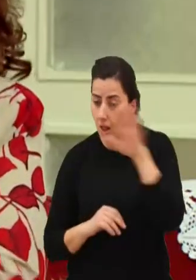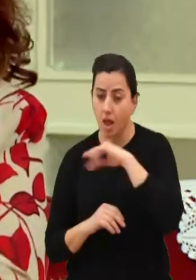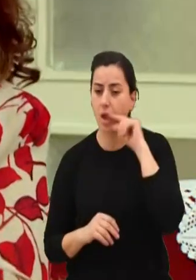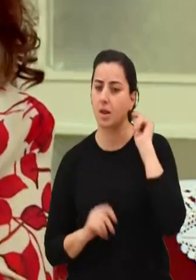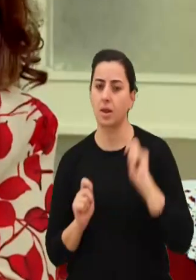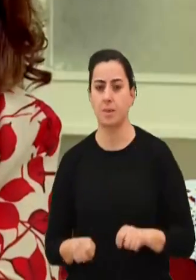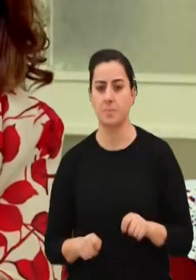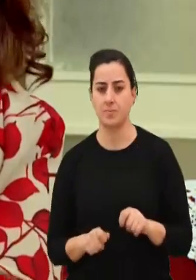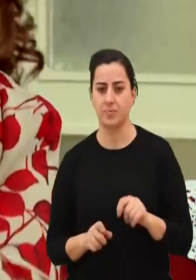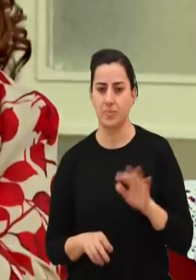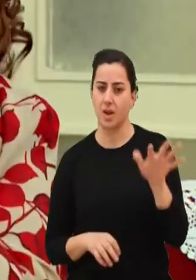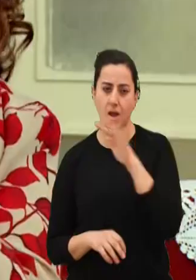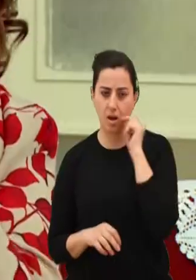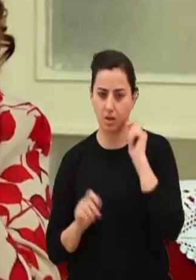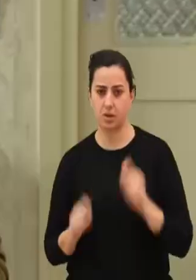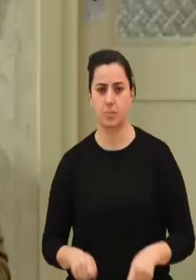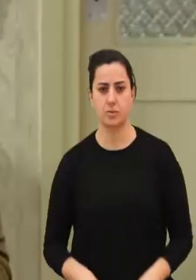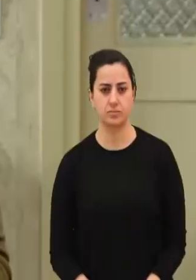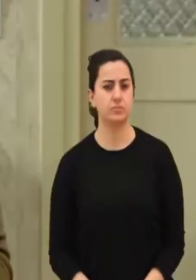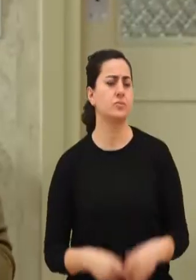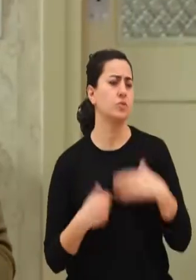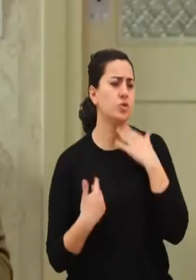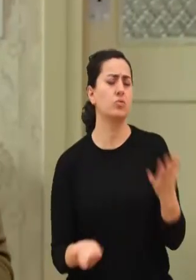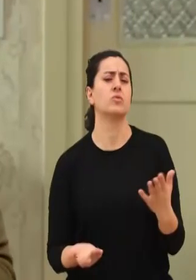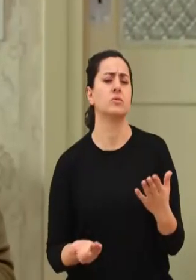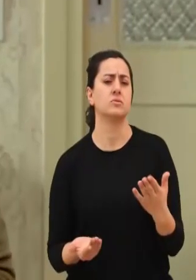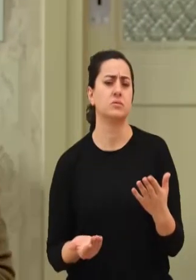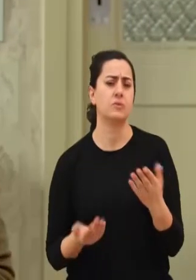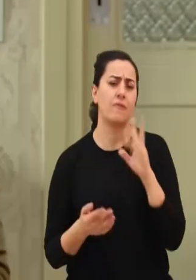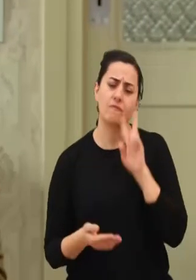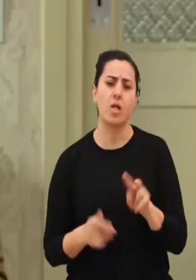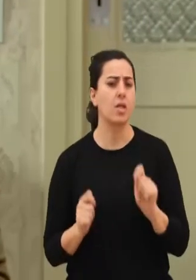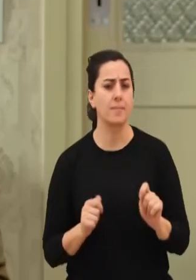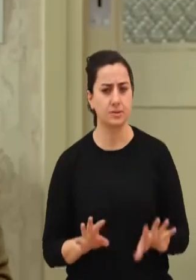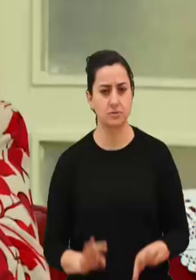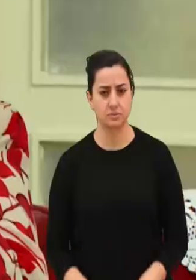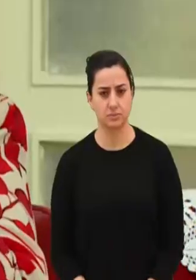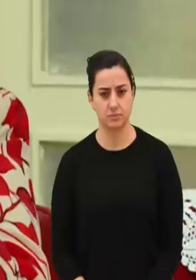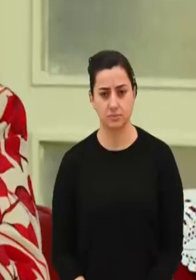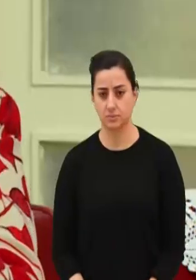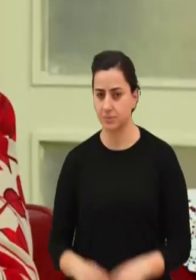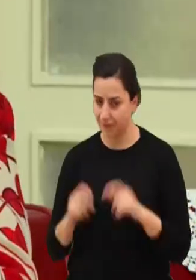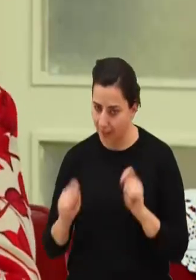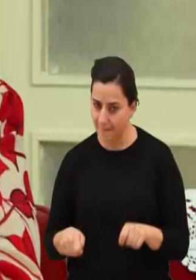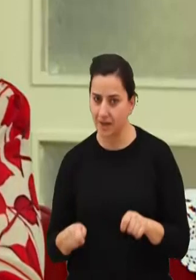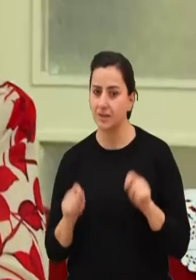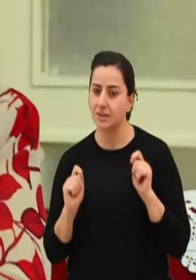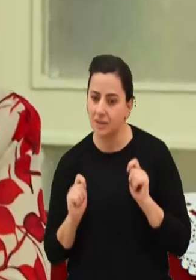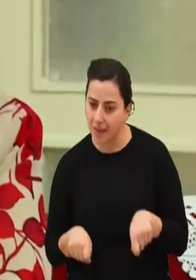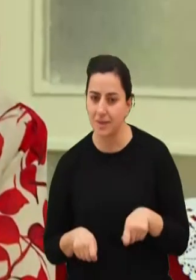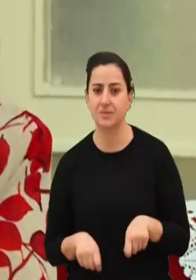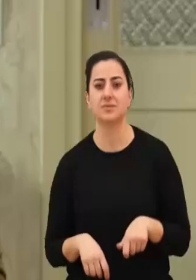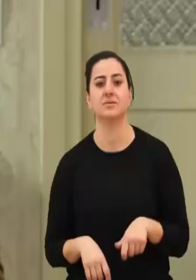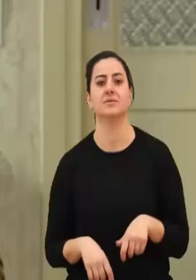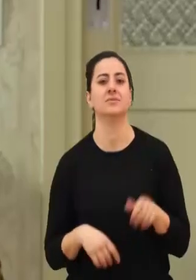yapar. Her erkek yapar. Ya yok yok yok, vallahi yapmaz. Yapar, yapar